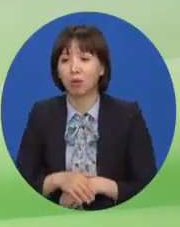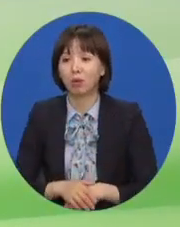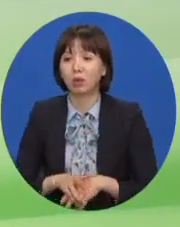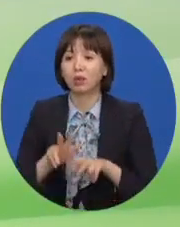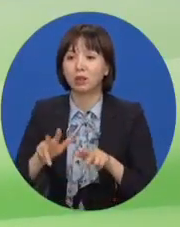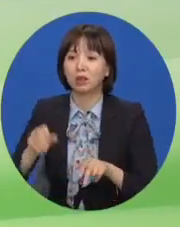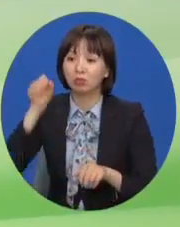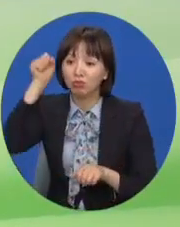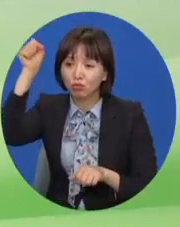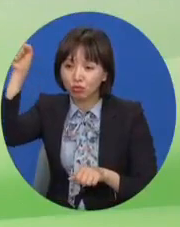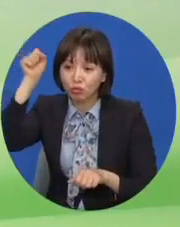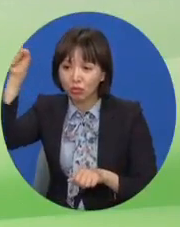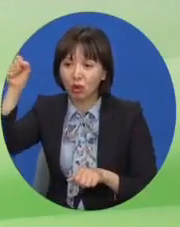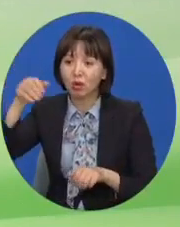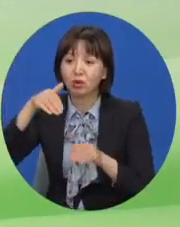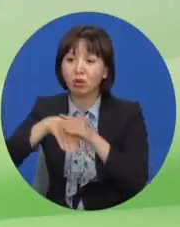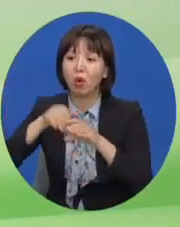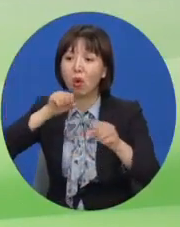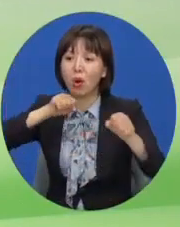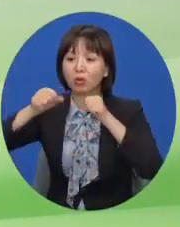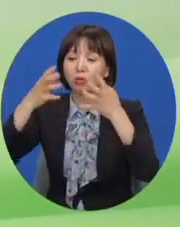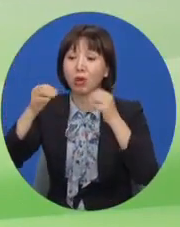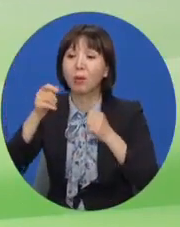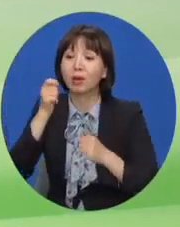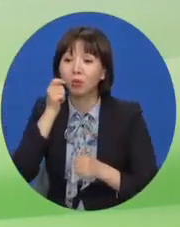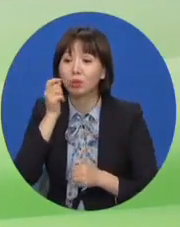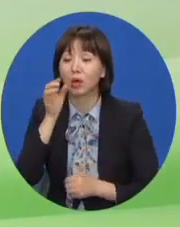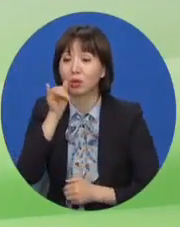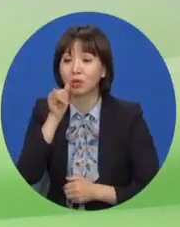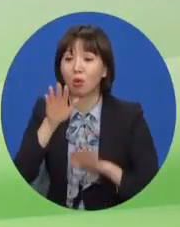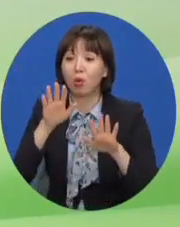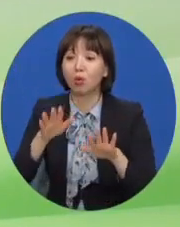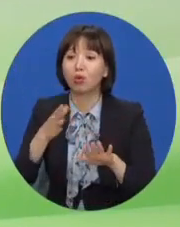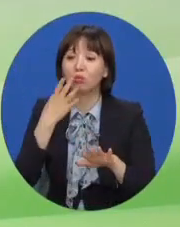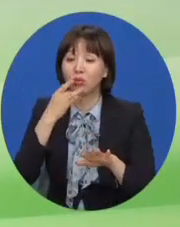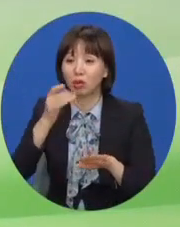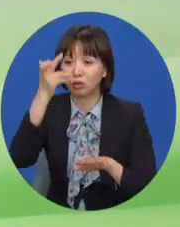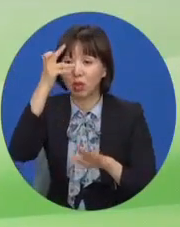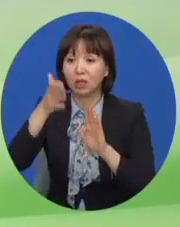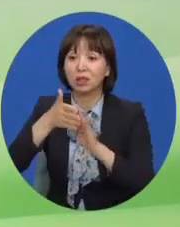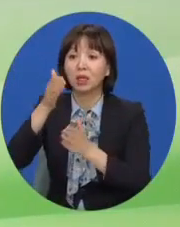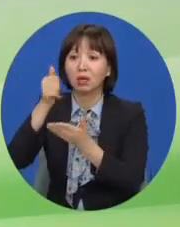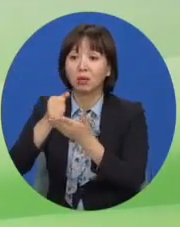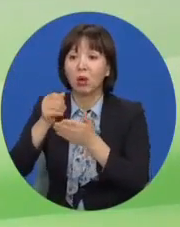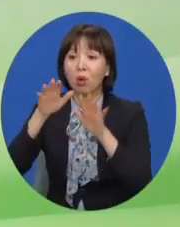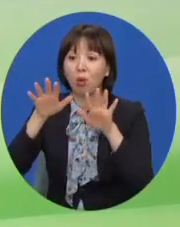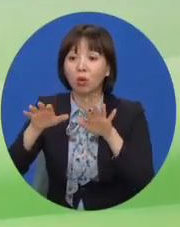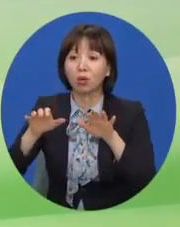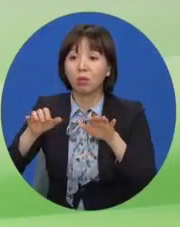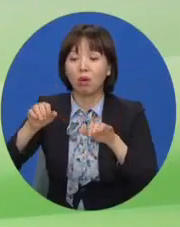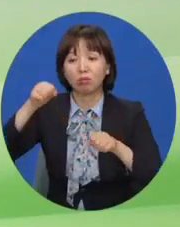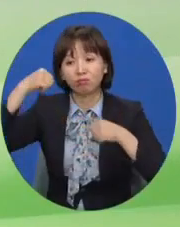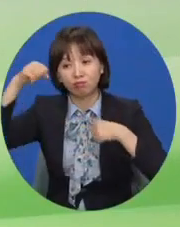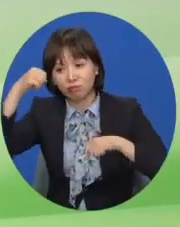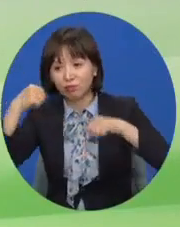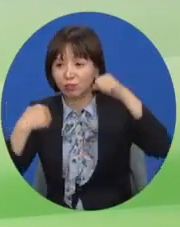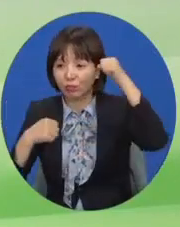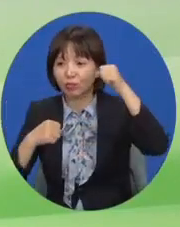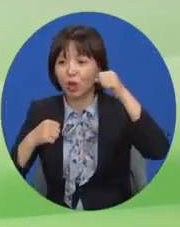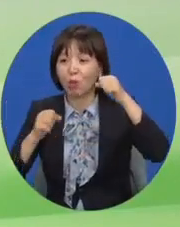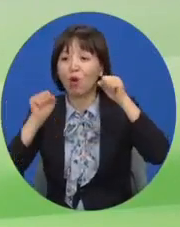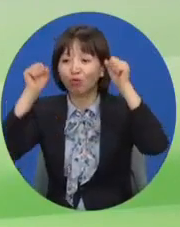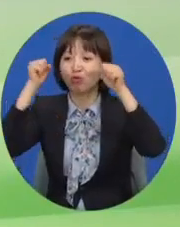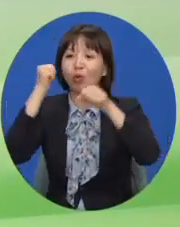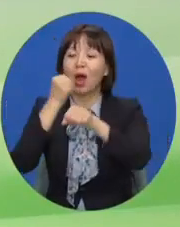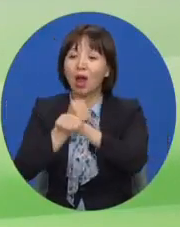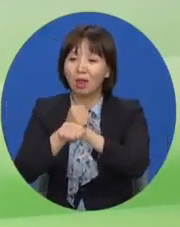유세도 제대로 못하고 있지 않습니까? 오늘 물론 최명현 시장님께서는 율동 유세를 했다는 제보가 있긴 한데 사실이